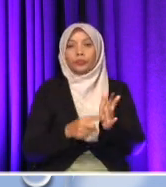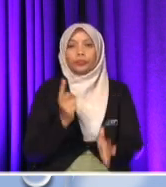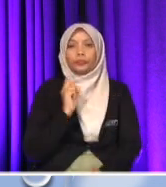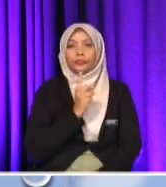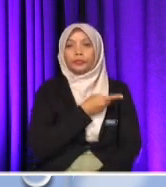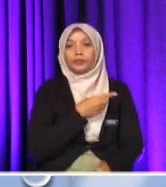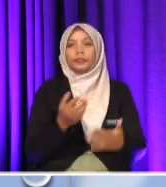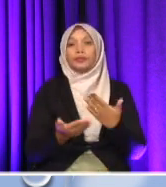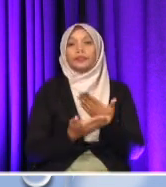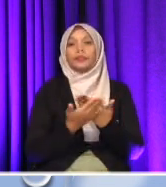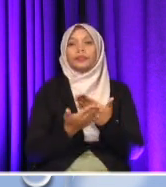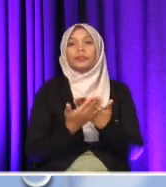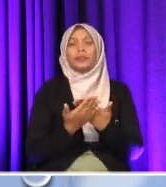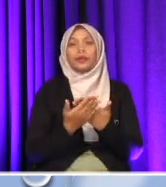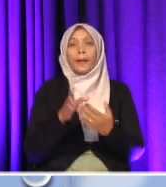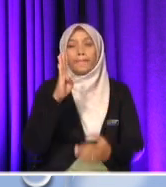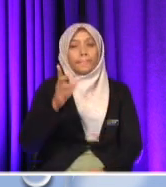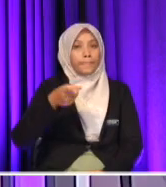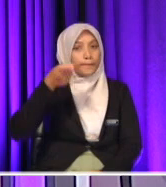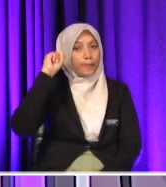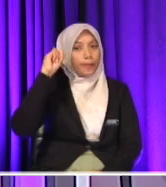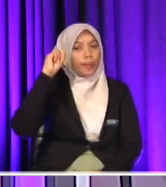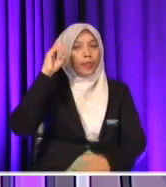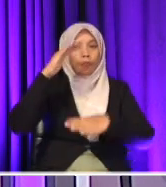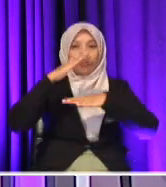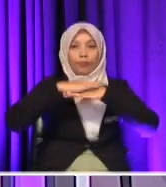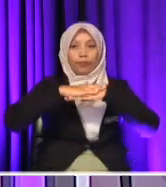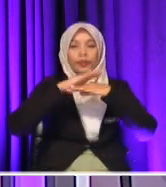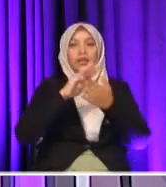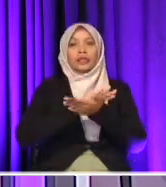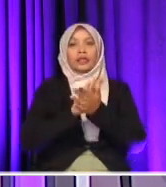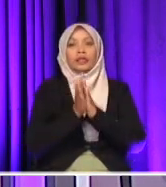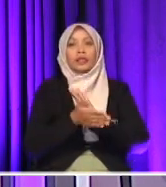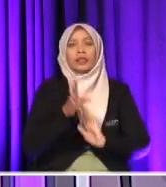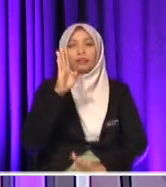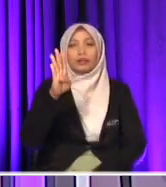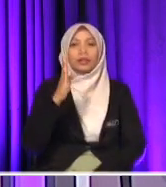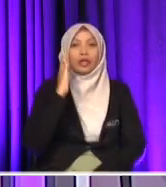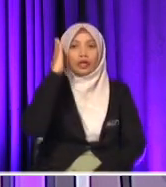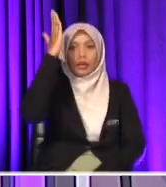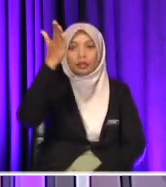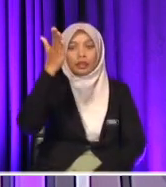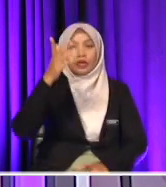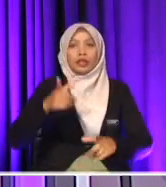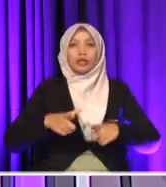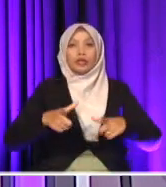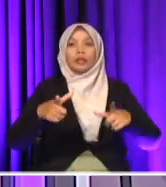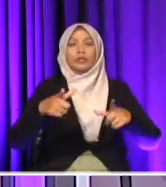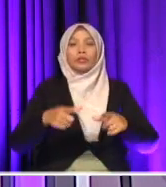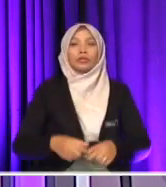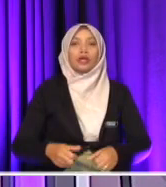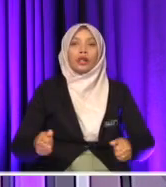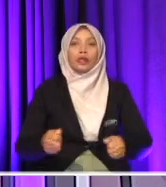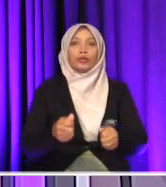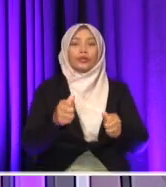So, bila V mendahului, mestilah V akan kita lukis ke atas. Jadi, V akan mendahului arus. Voltan mendahului arus